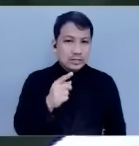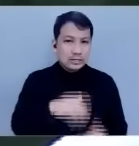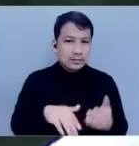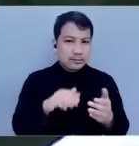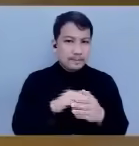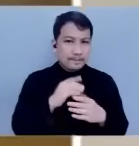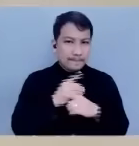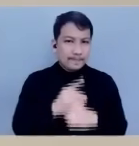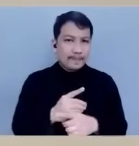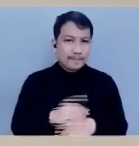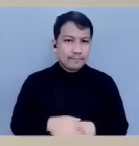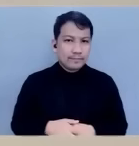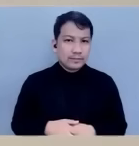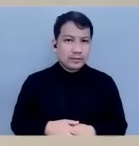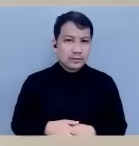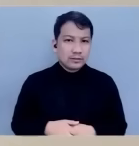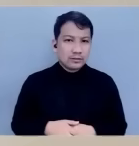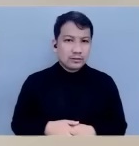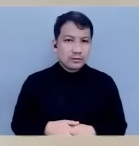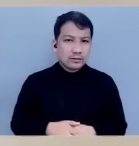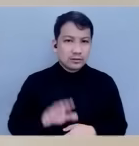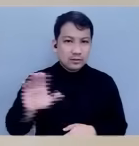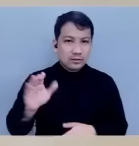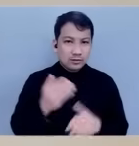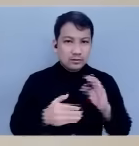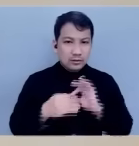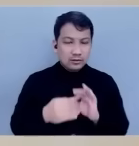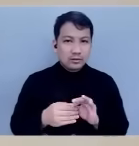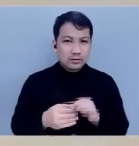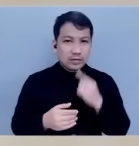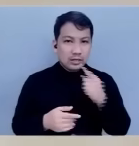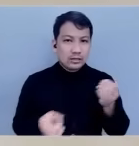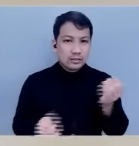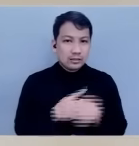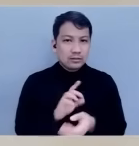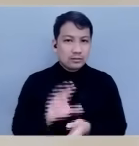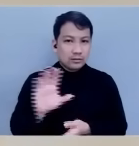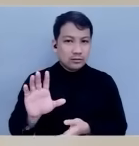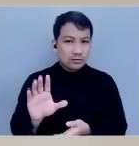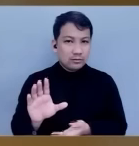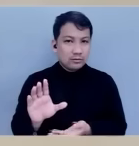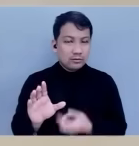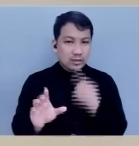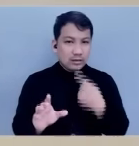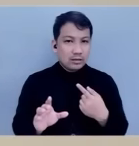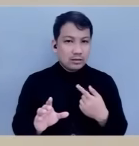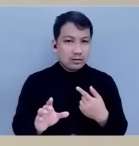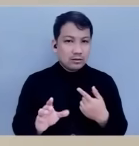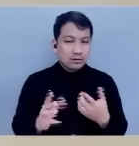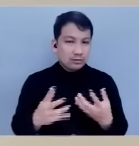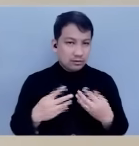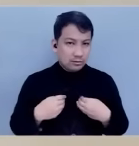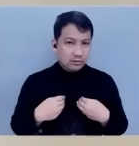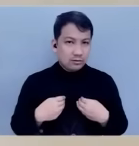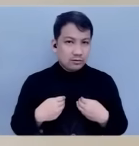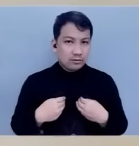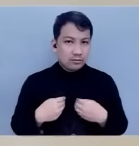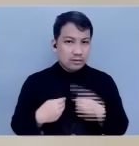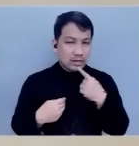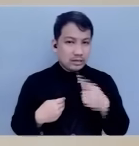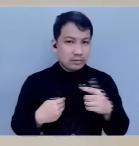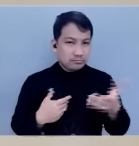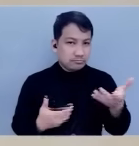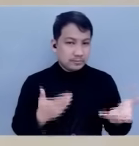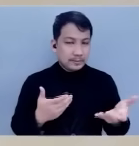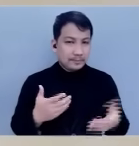dumipensa. Yun ang kanilang mga imbasihan, di kailangan impeach din rin ang bigay, hindi lang yung tumanggap. So, pero alam niyo naman yung mga